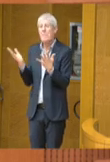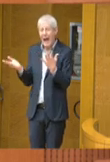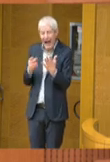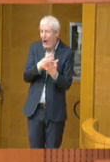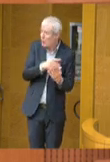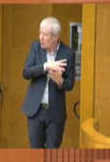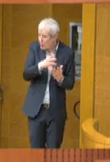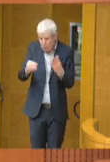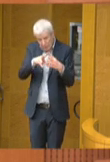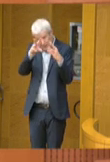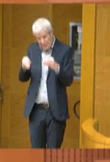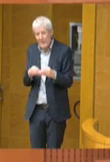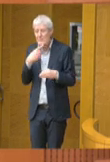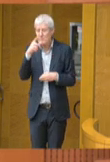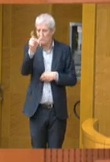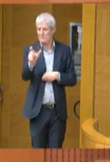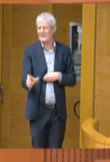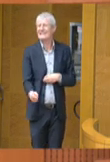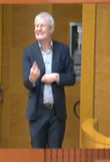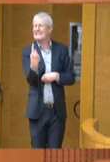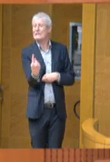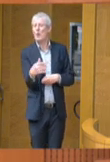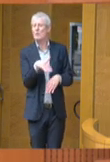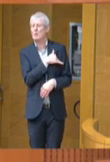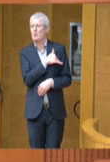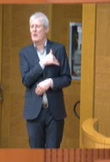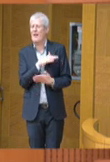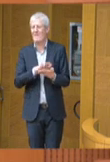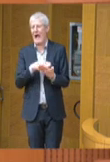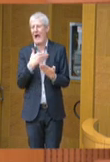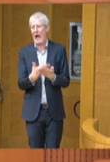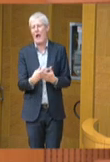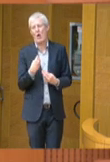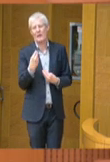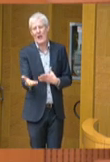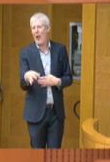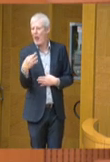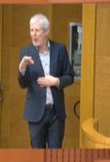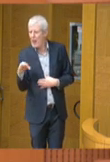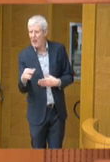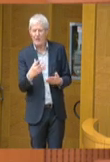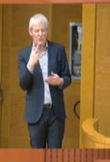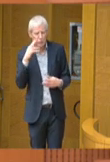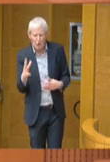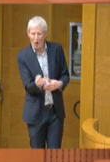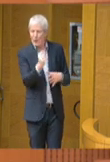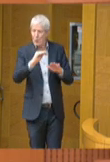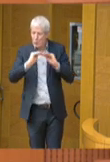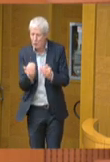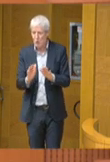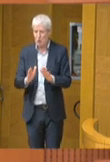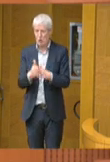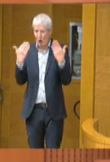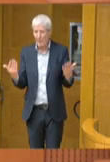alla valorizzazione del singolo studente, delle sue capacità, dei suoi talenti, alla